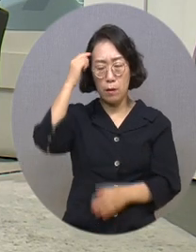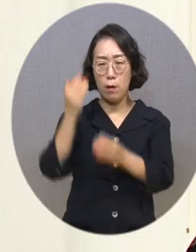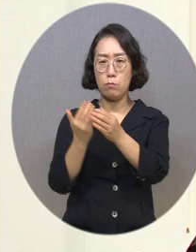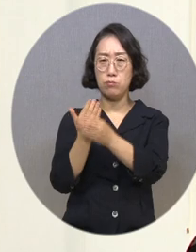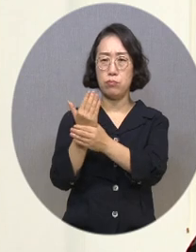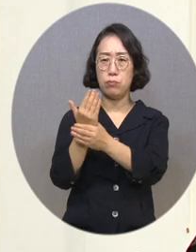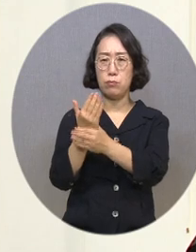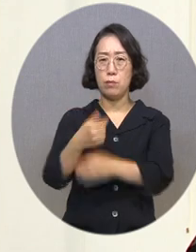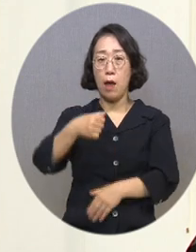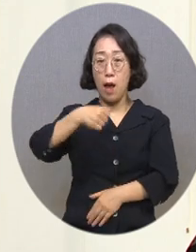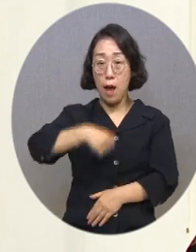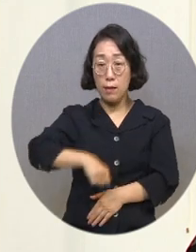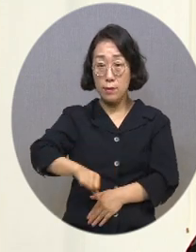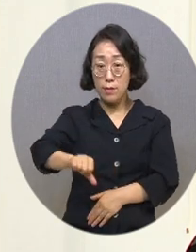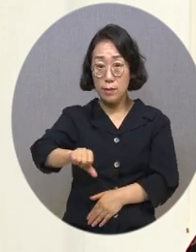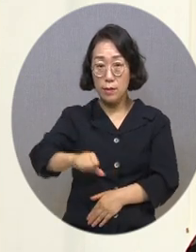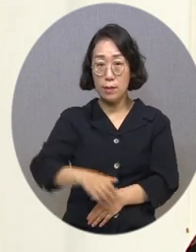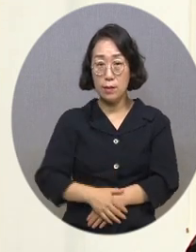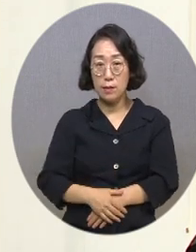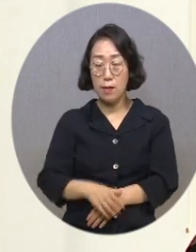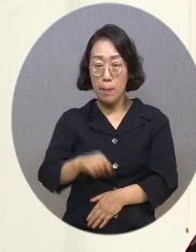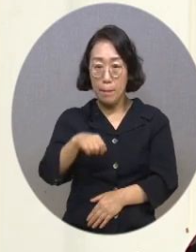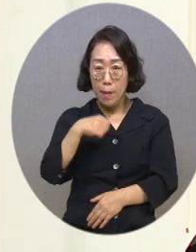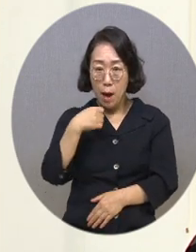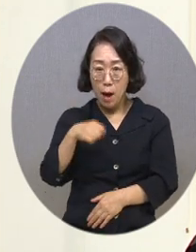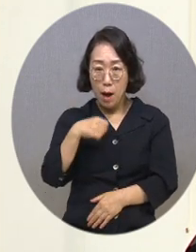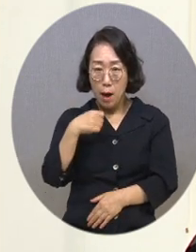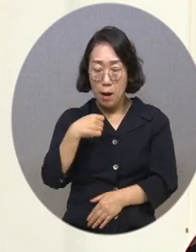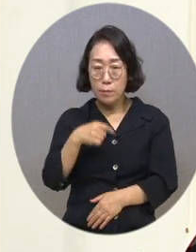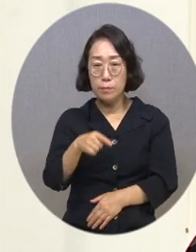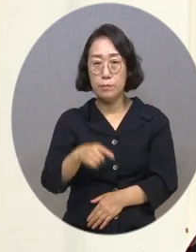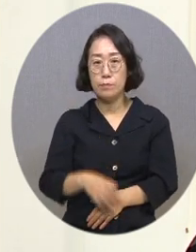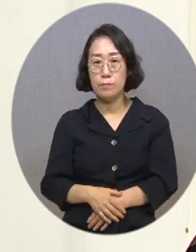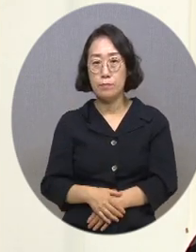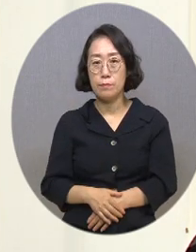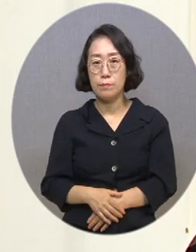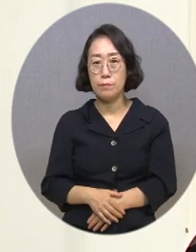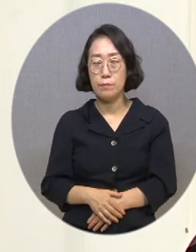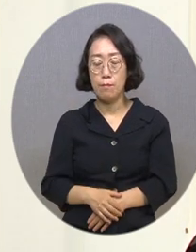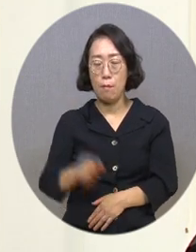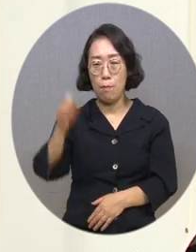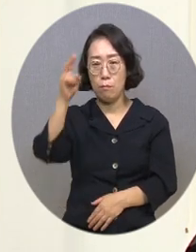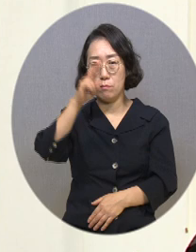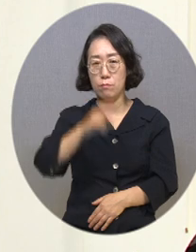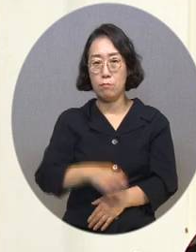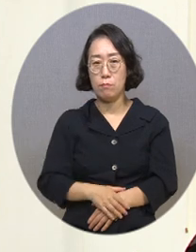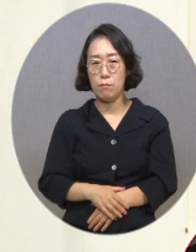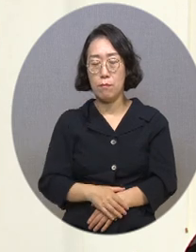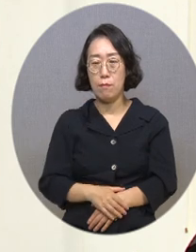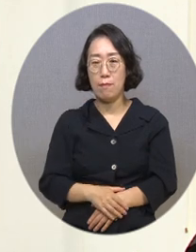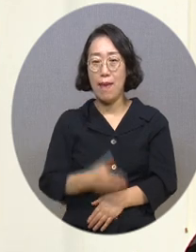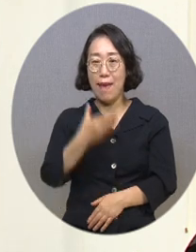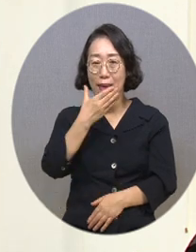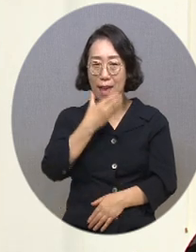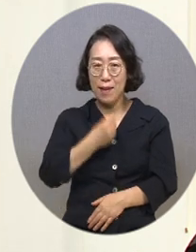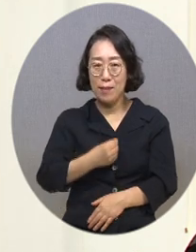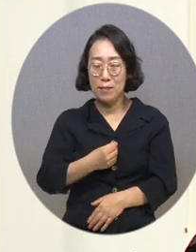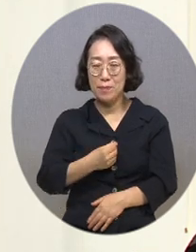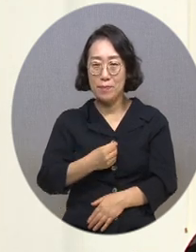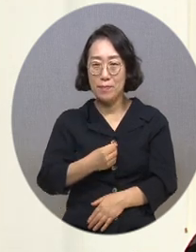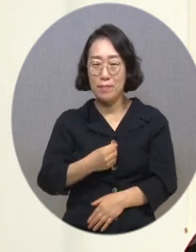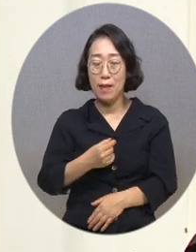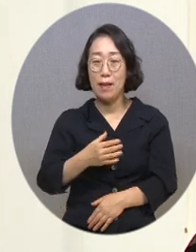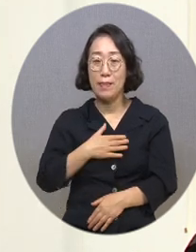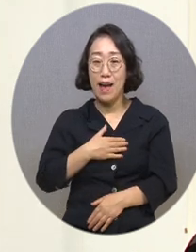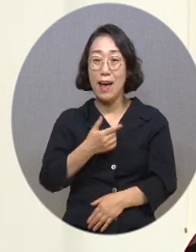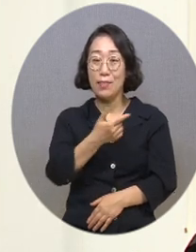거예요. 아들이 이렇게 밥을 챙겨서 막 먹고 있는데 갑자기 너무 행복한 표정으로 엄마